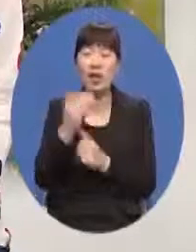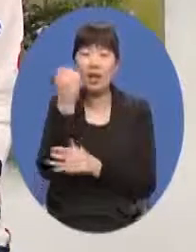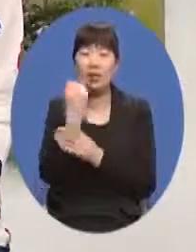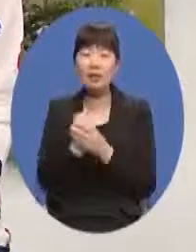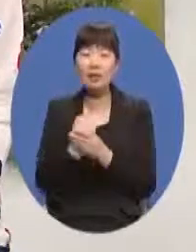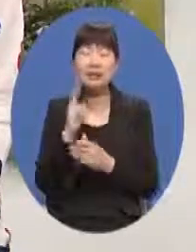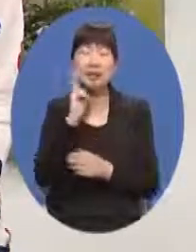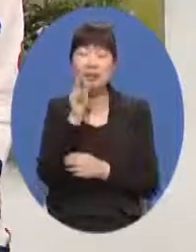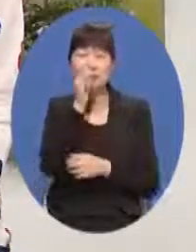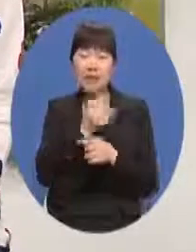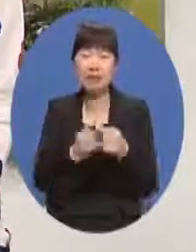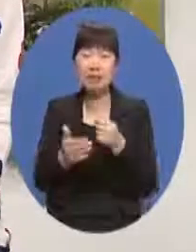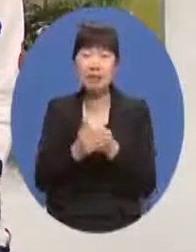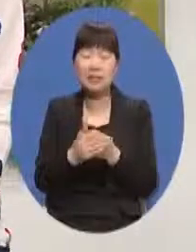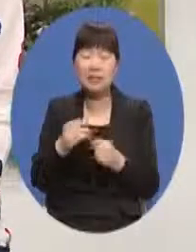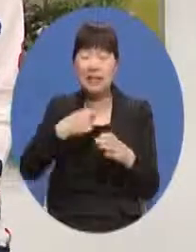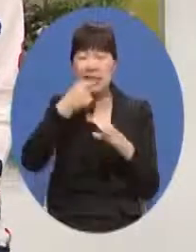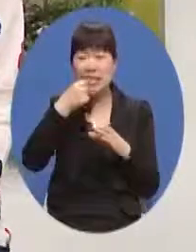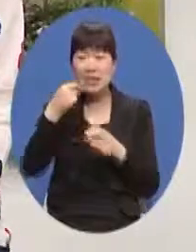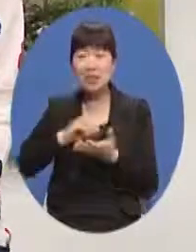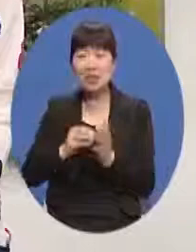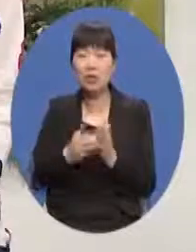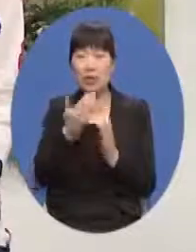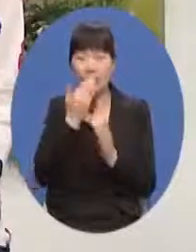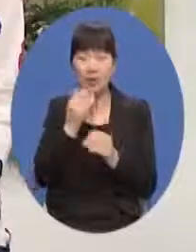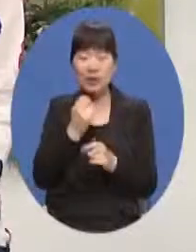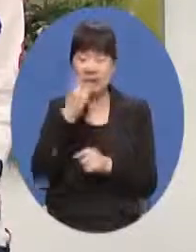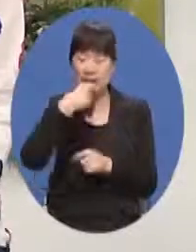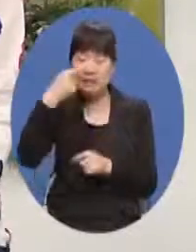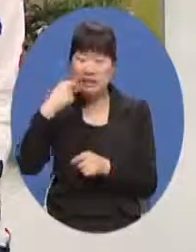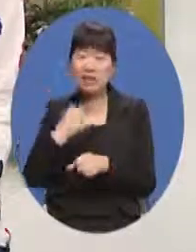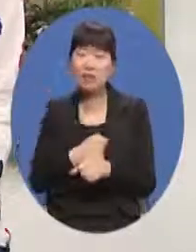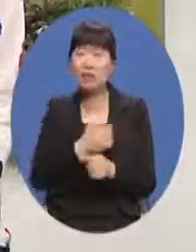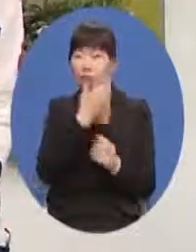심해지니까 닦고 적당히 먹고 닦는 게 중요하겠습니다. 네.